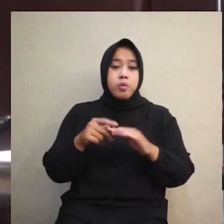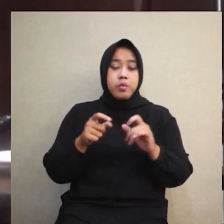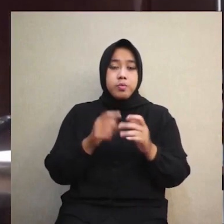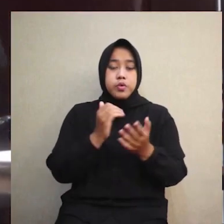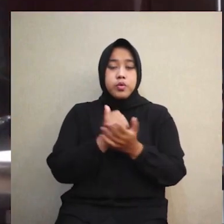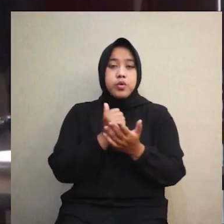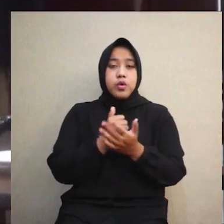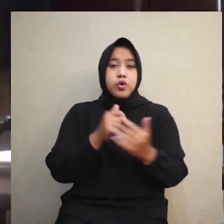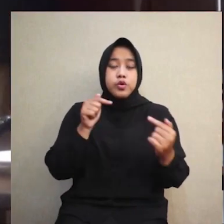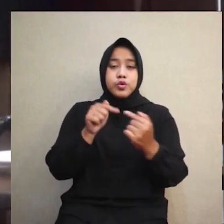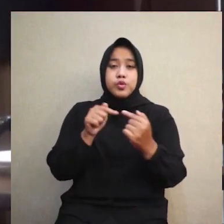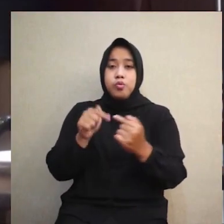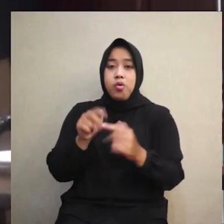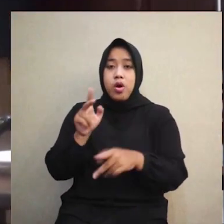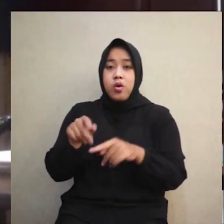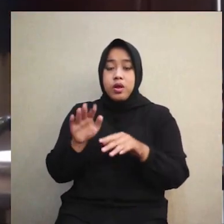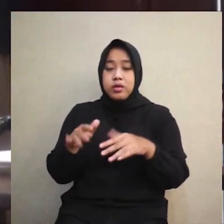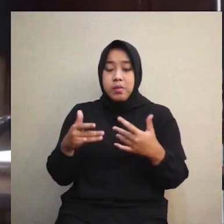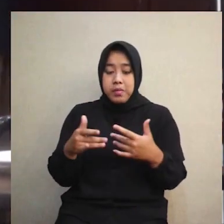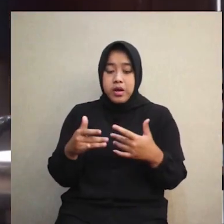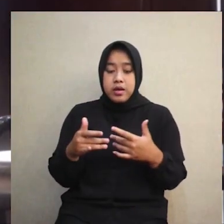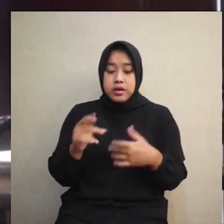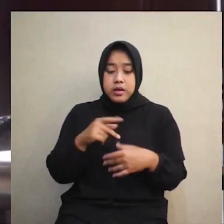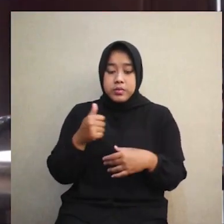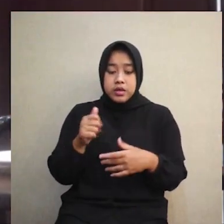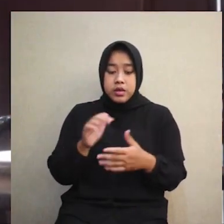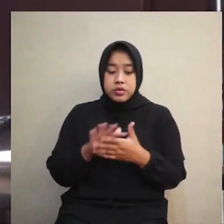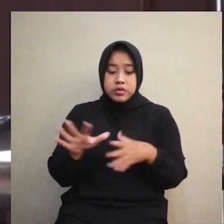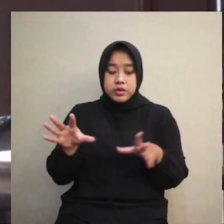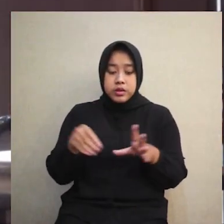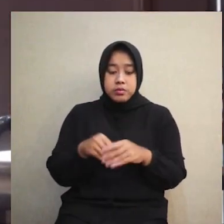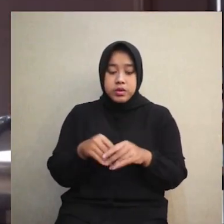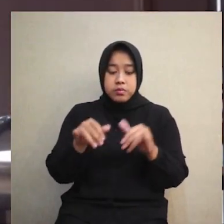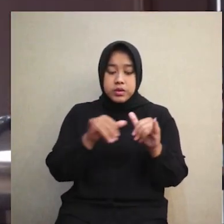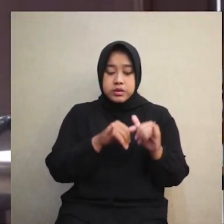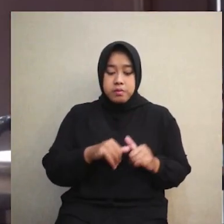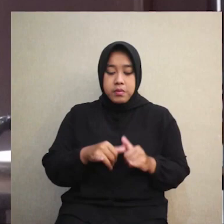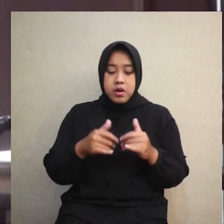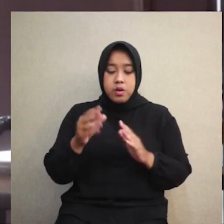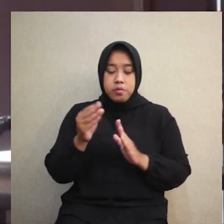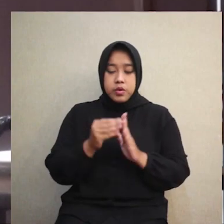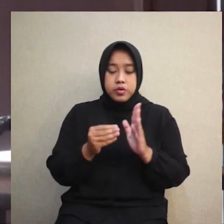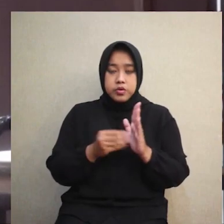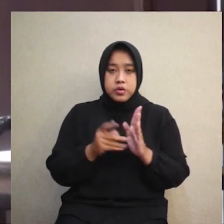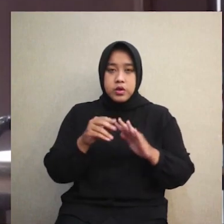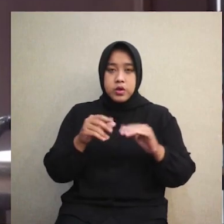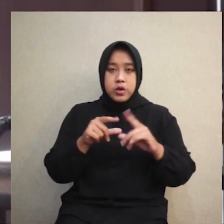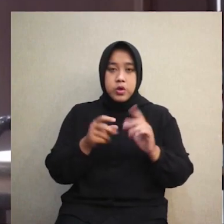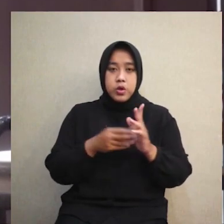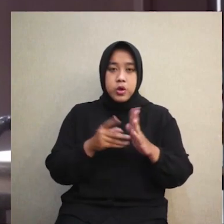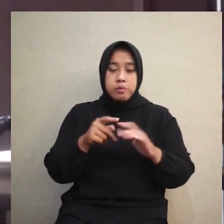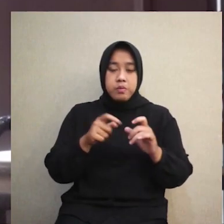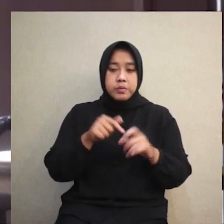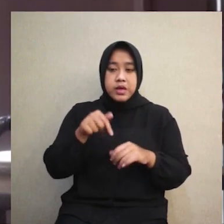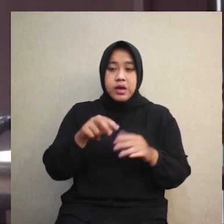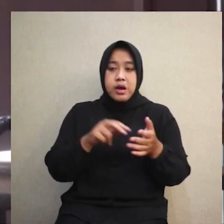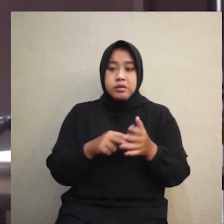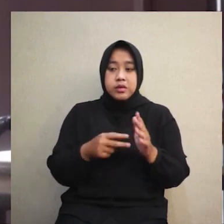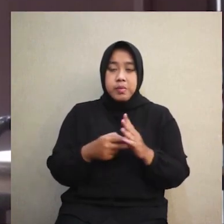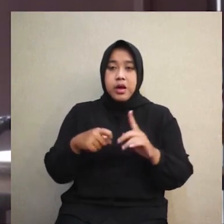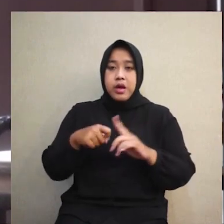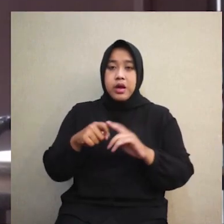nyambung sekali Ketika nanti kita juga bisa terlibat sama-sama di dalam penyusunan road map itu artinya